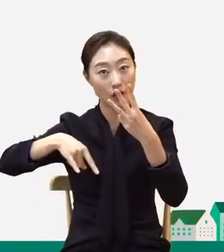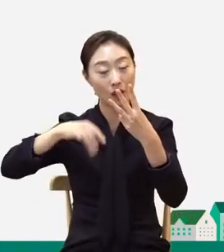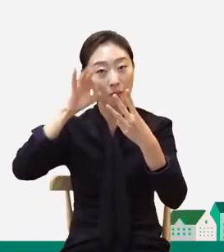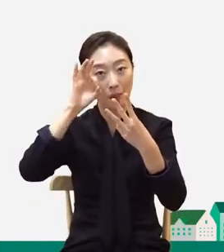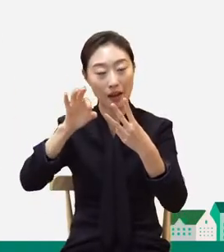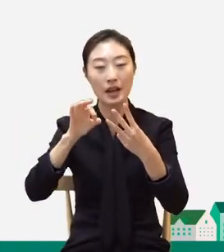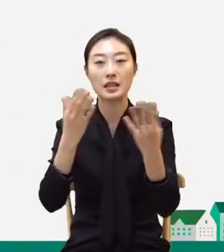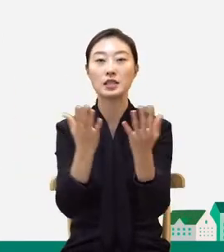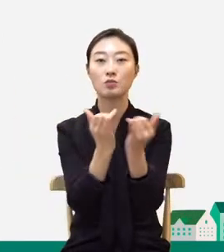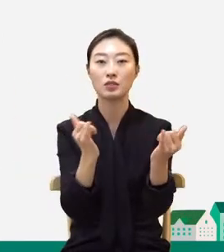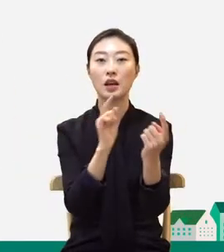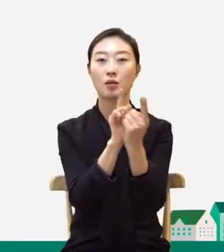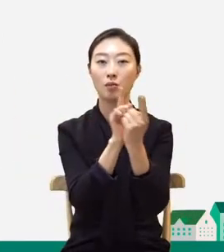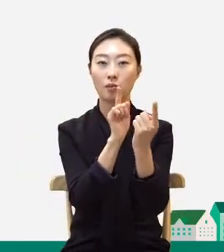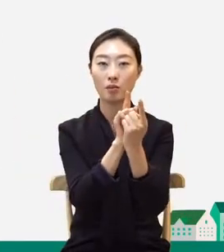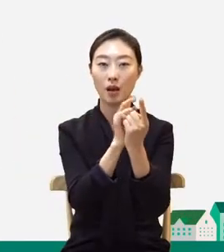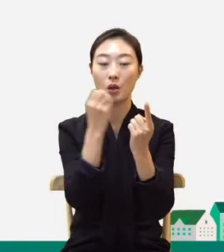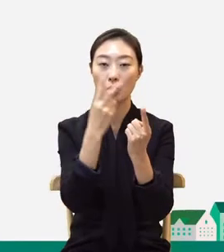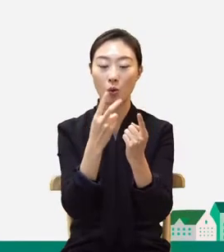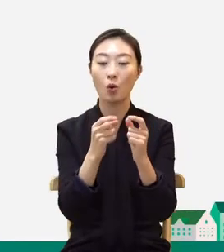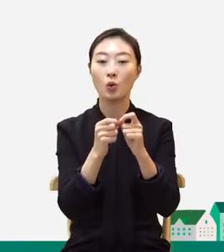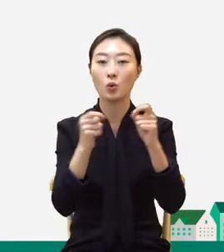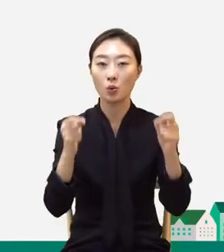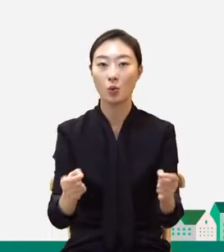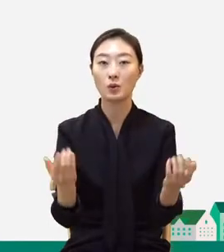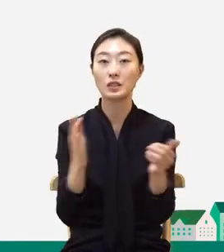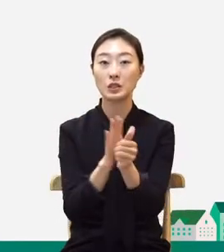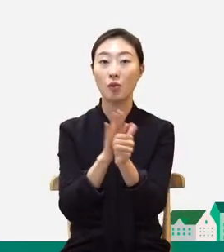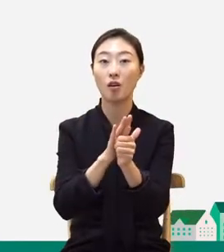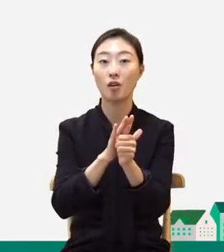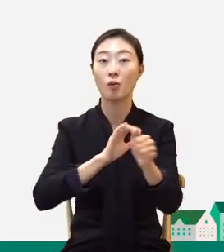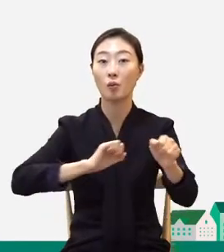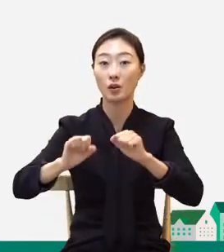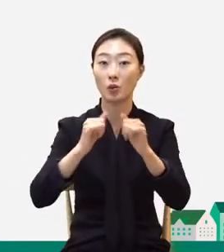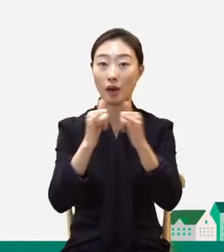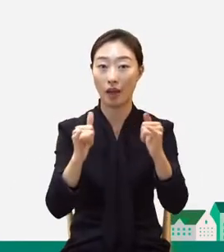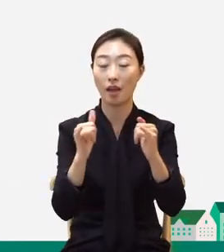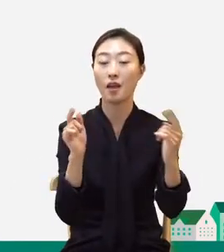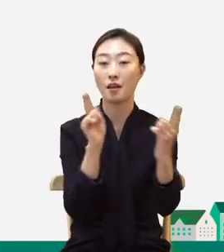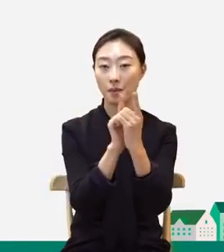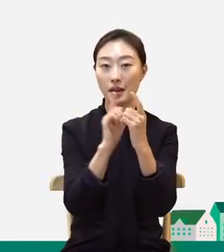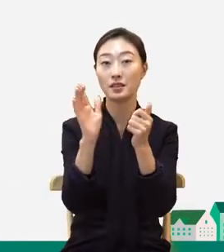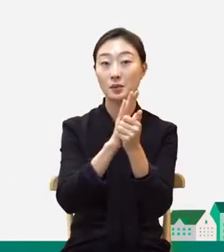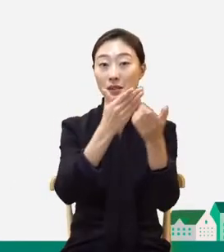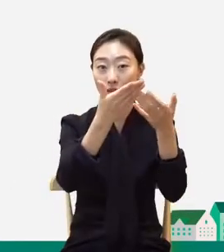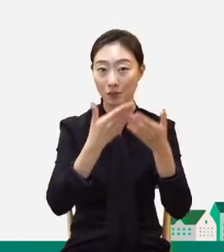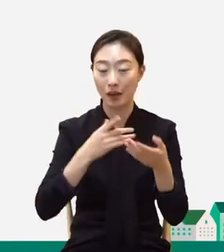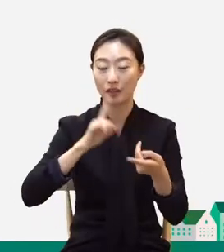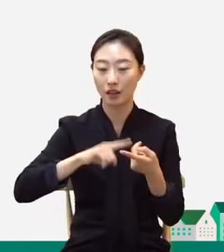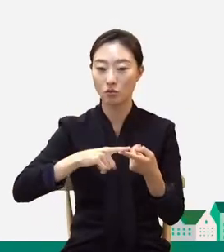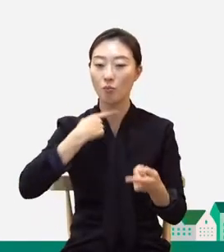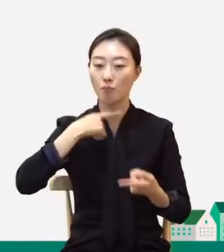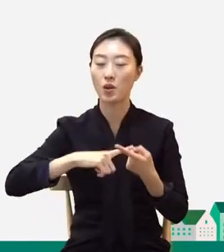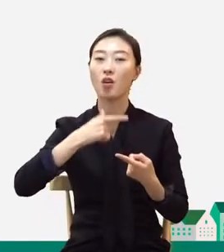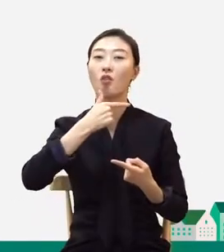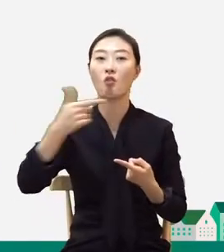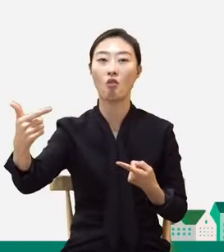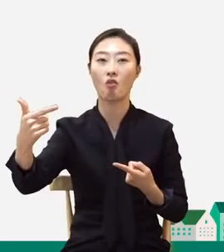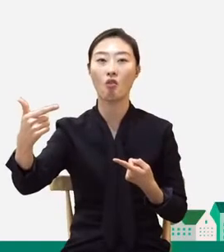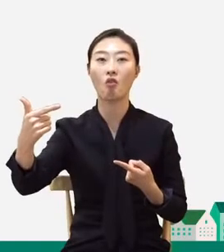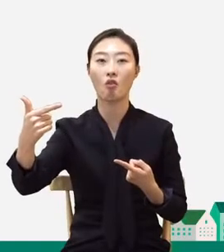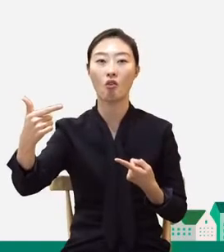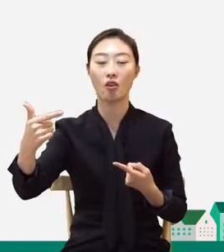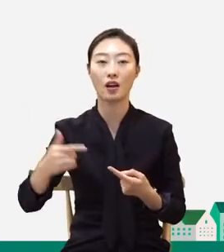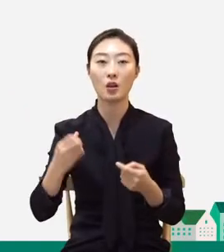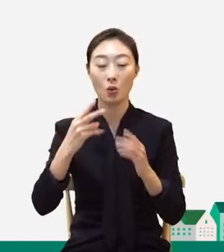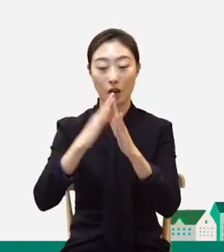실무자와 동료지원가로 구성된 자립지원 서비스 팀에 대해서 만족도를 자립지원 서비스 팀의